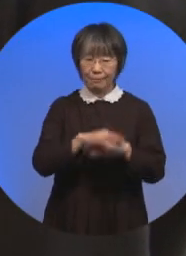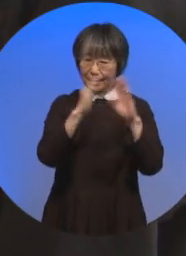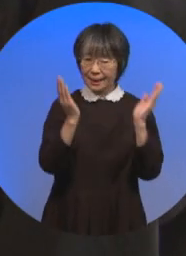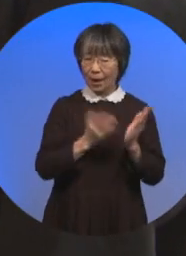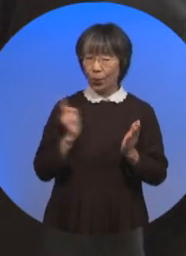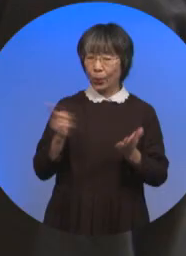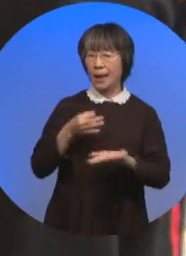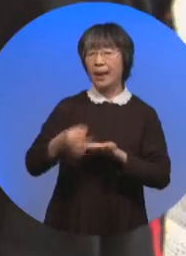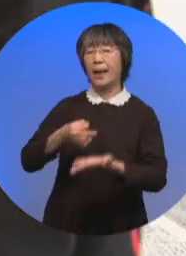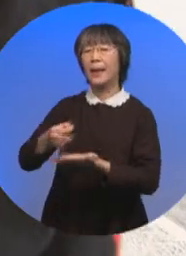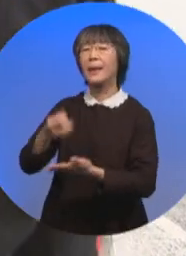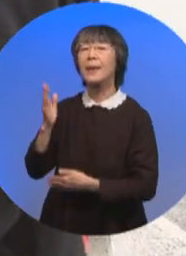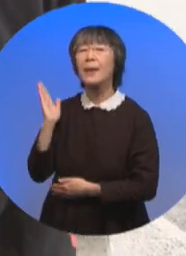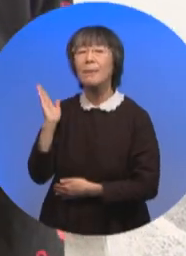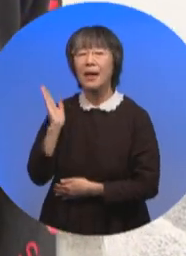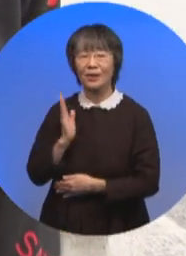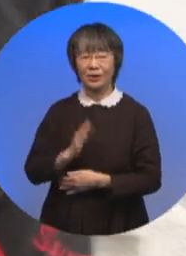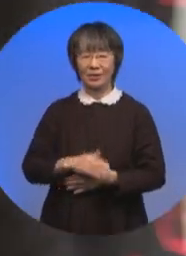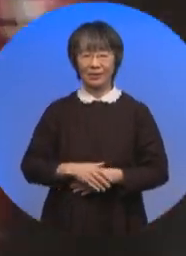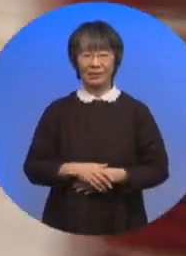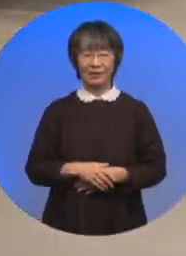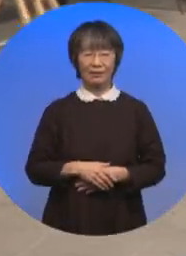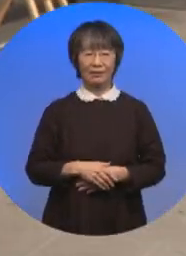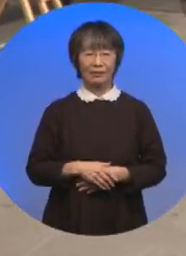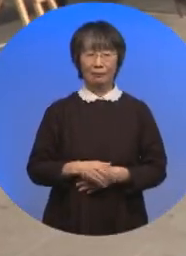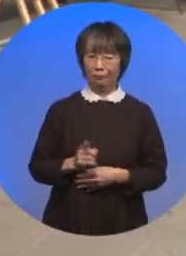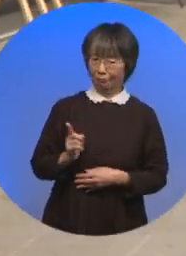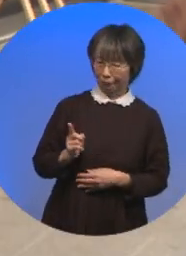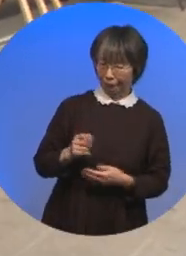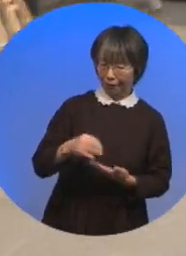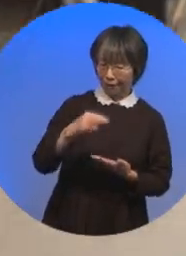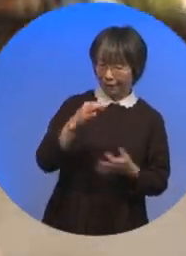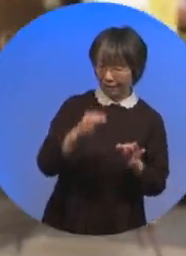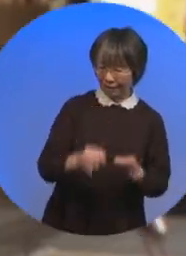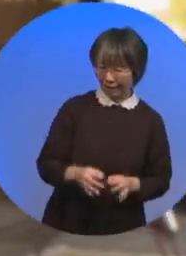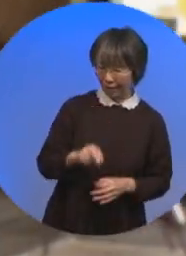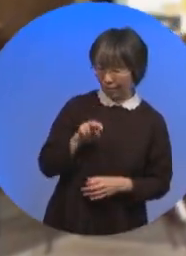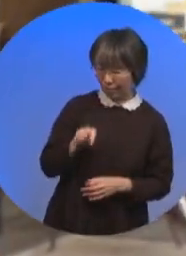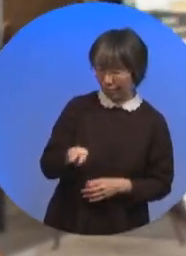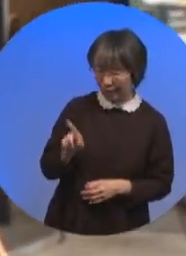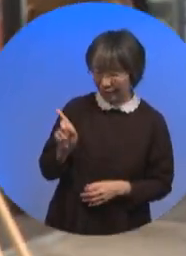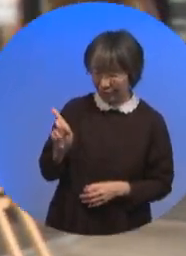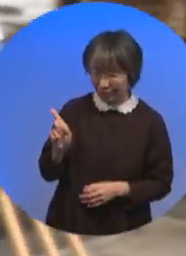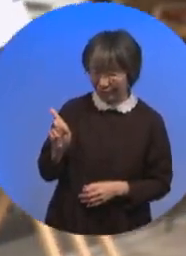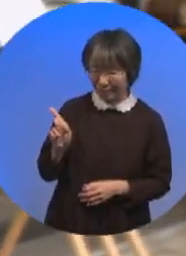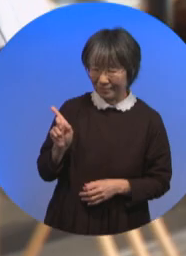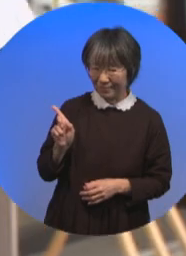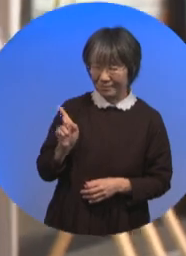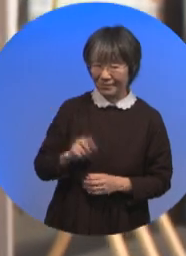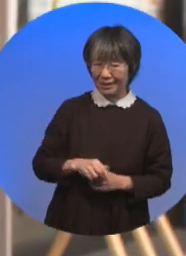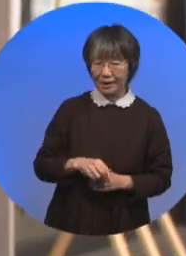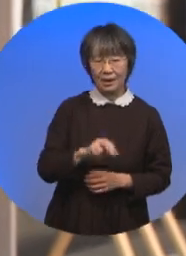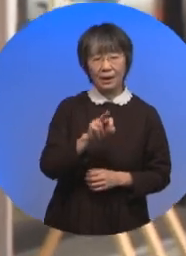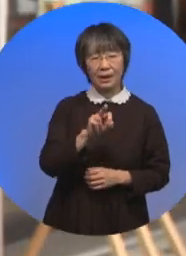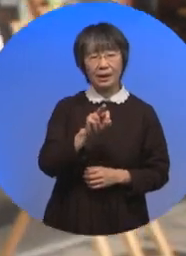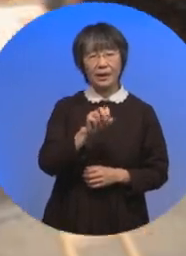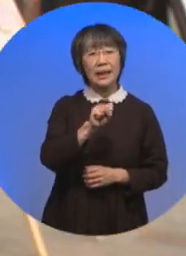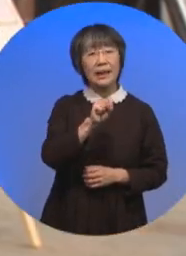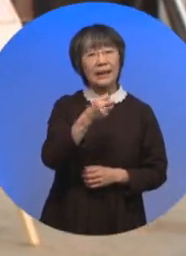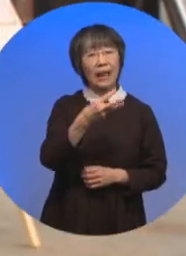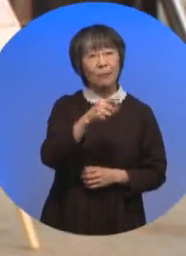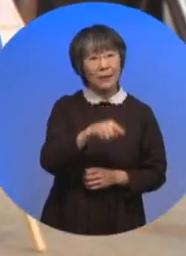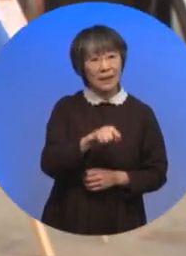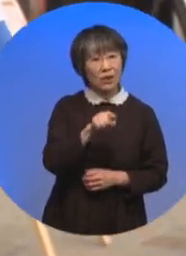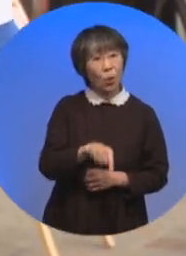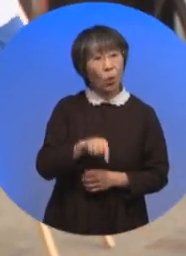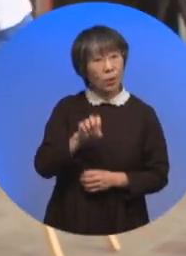から。ここ んなわけない。ダルビッシュさん、思いっきりセールの男しか見てないやん。 サミー・ソーサも 20%。 いや、サミー・ソーサちっちゃいやろ。 これマグワイア選手。